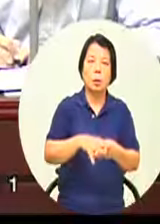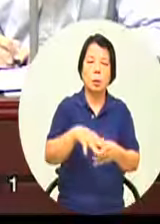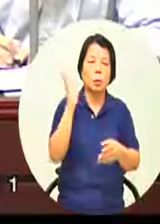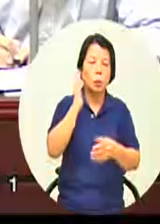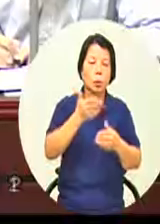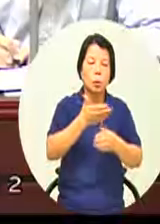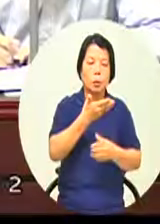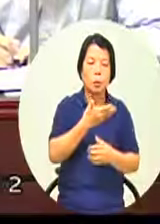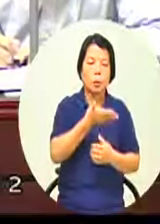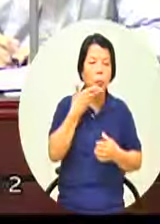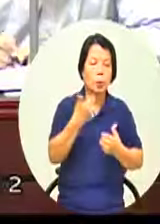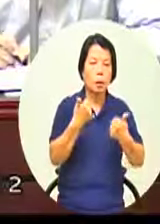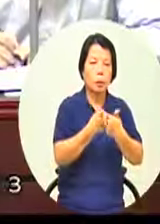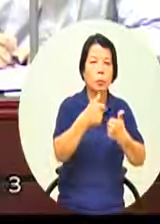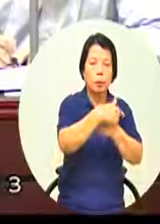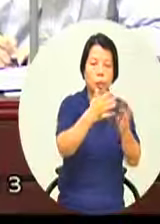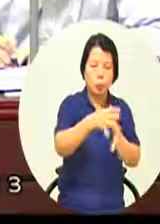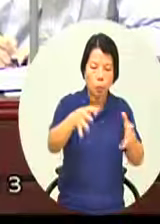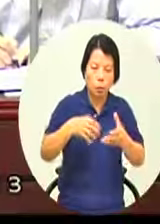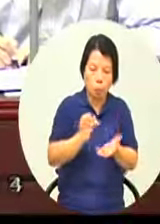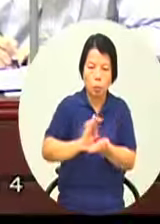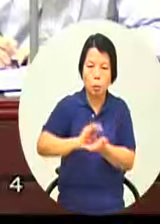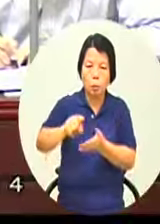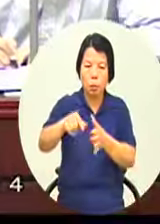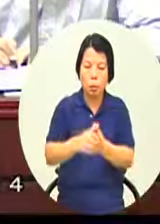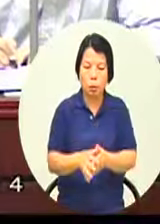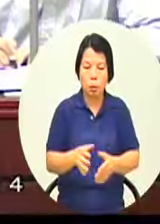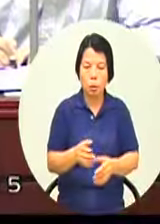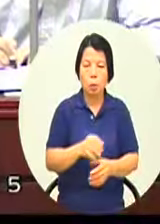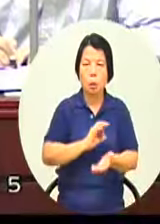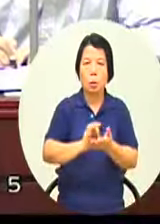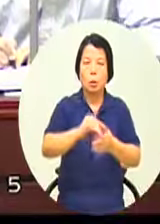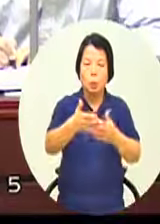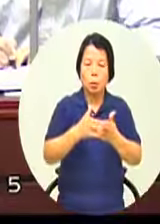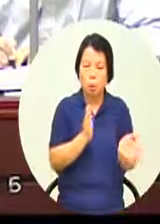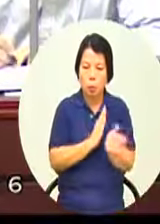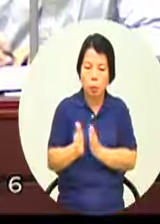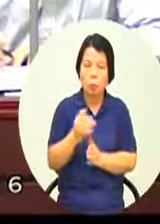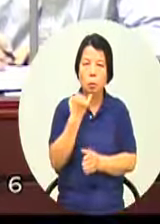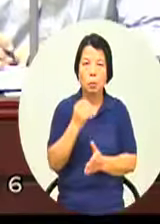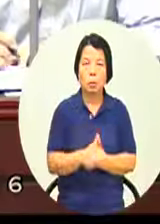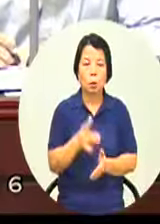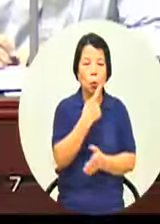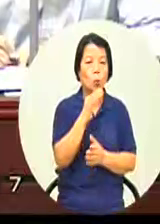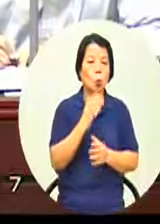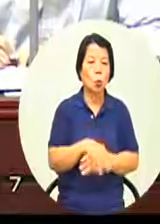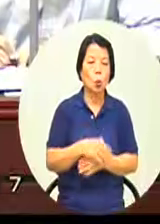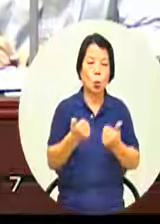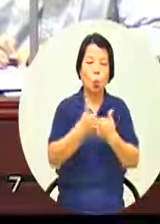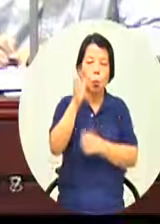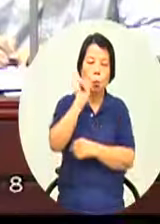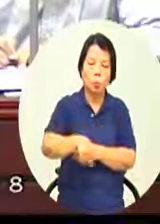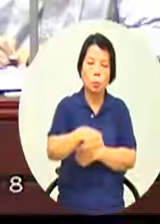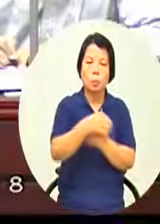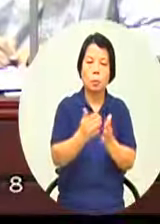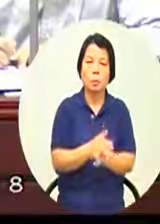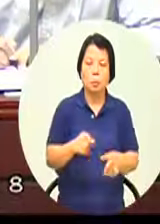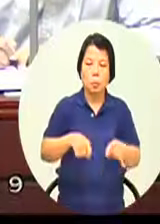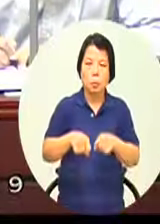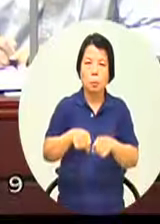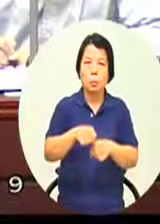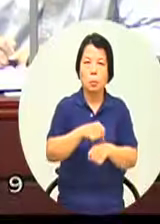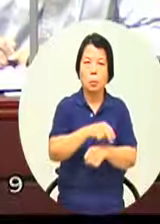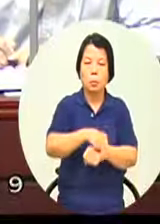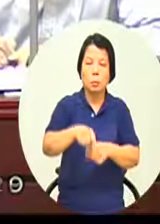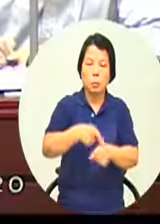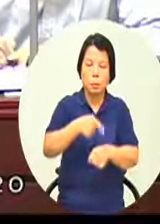土沟方式或者是那个砌石护坡这个部分，那我们来去做处理。那如果他同意的话，我们会有计划性的并到我们